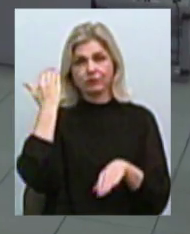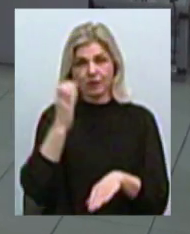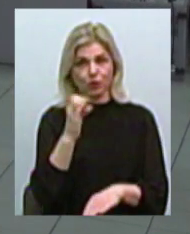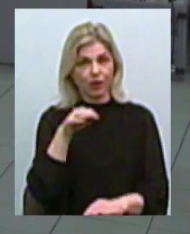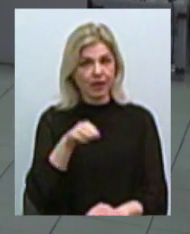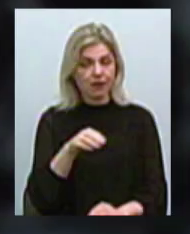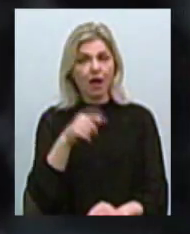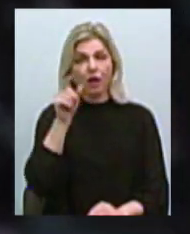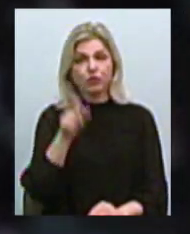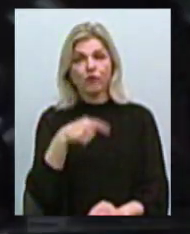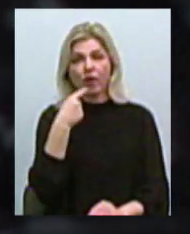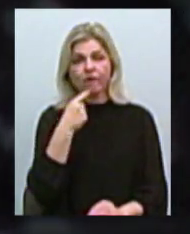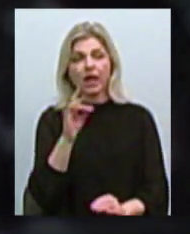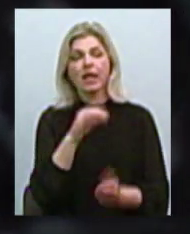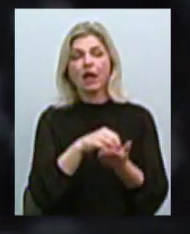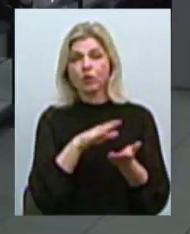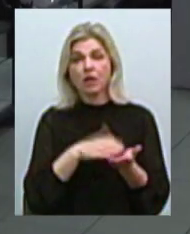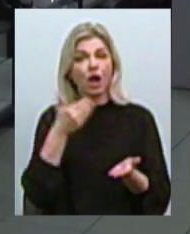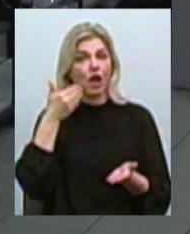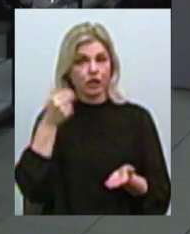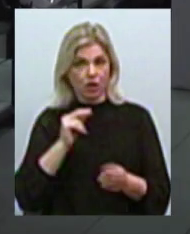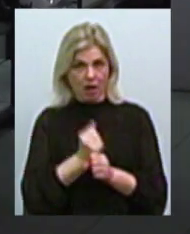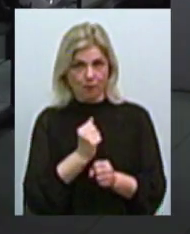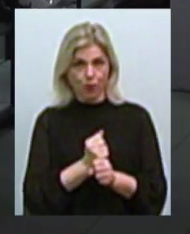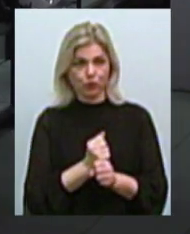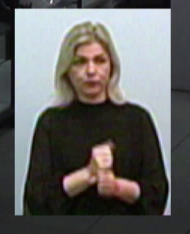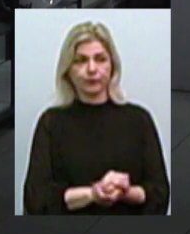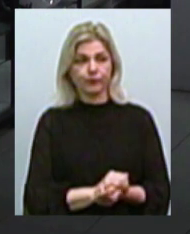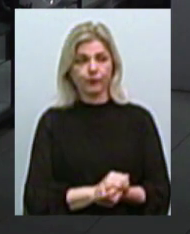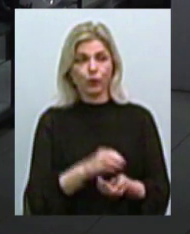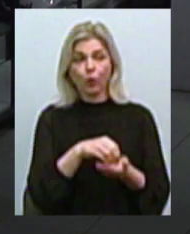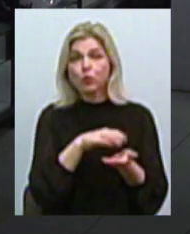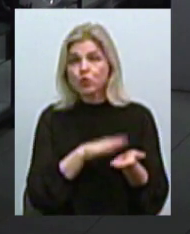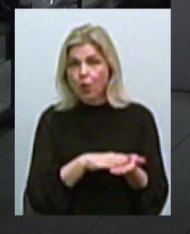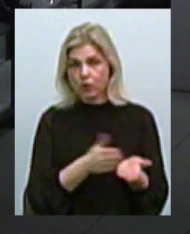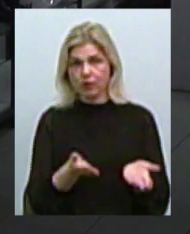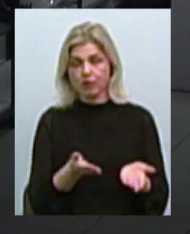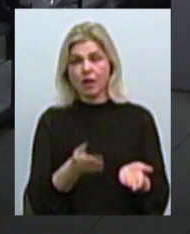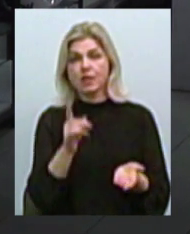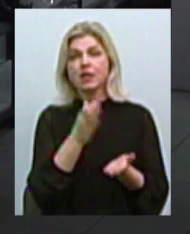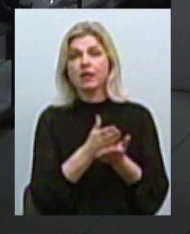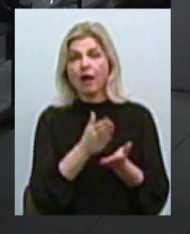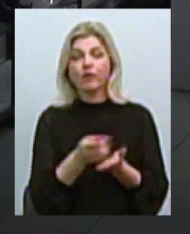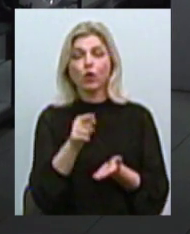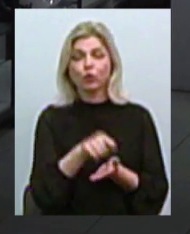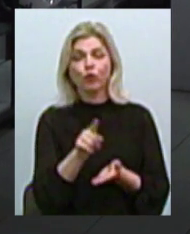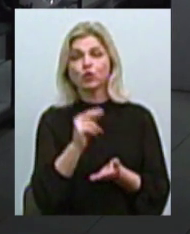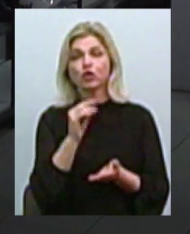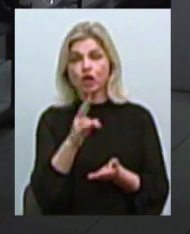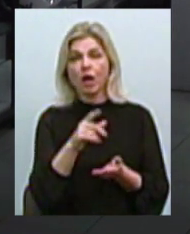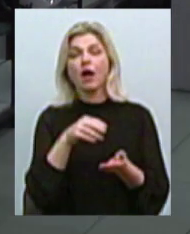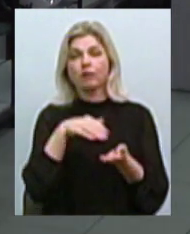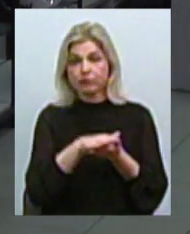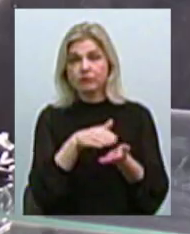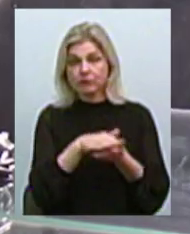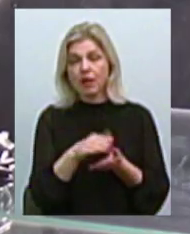Чоловік говорить, реєстратор насправді полегшує роботу. Чого там? Обліком. За наявності того, що чеки пробиваються, я